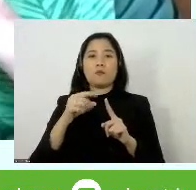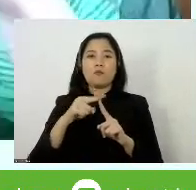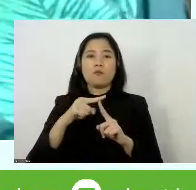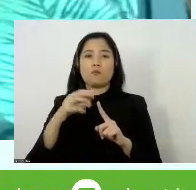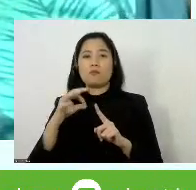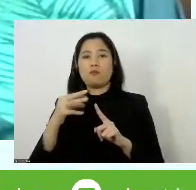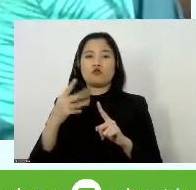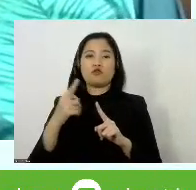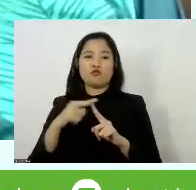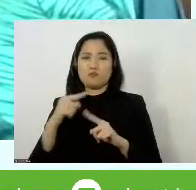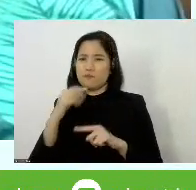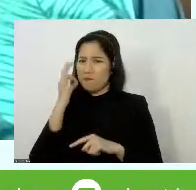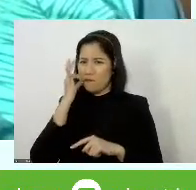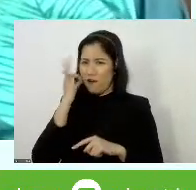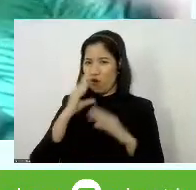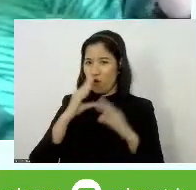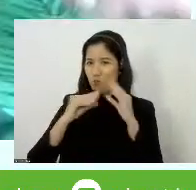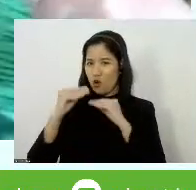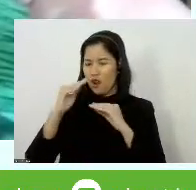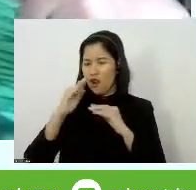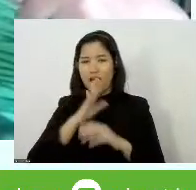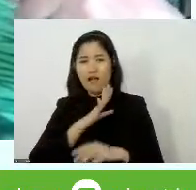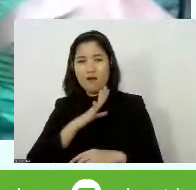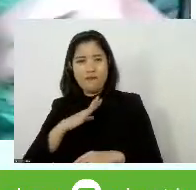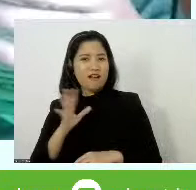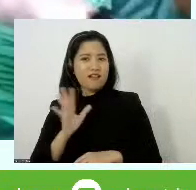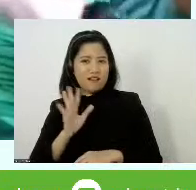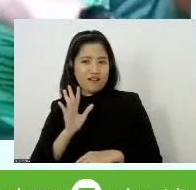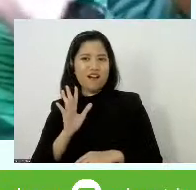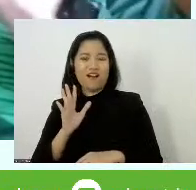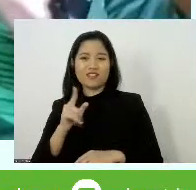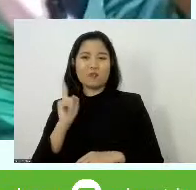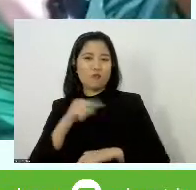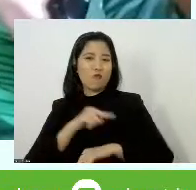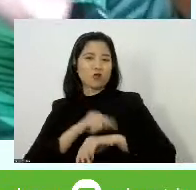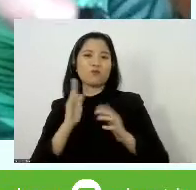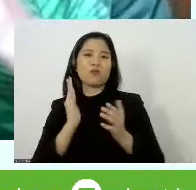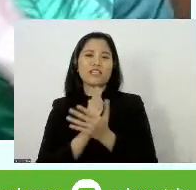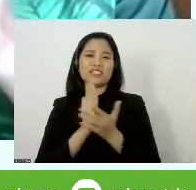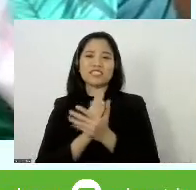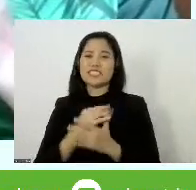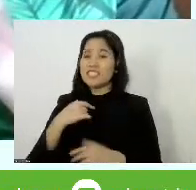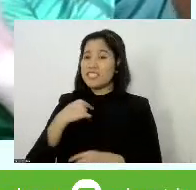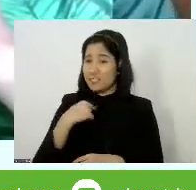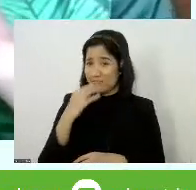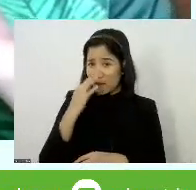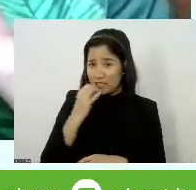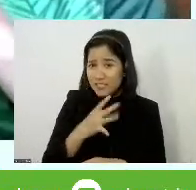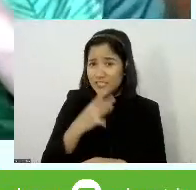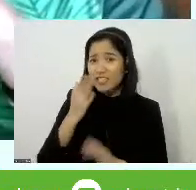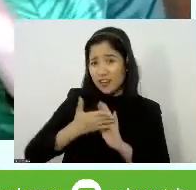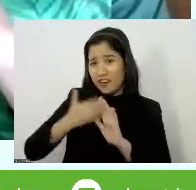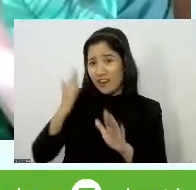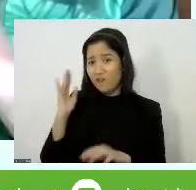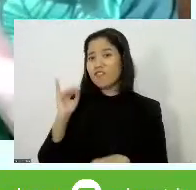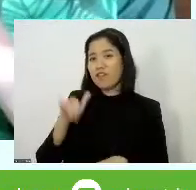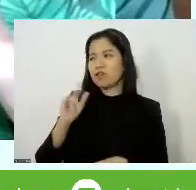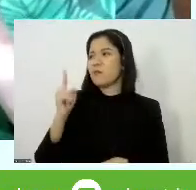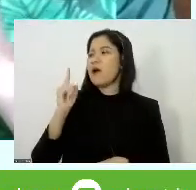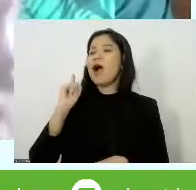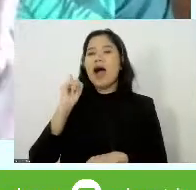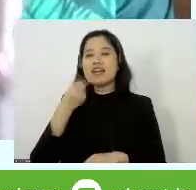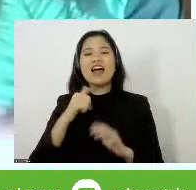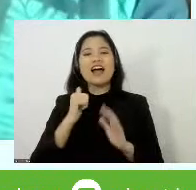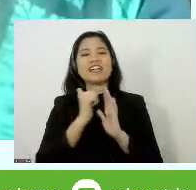lanjut lagi karena keterbatasan waktu sehat-sehat selalu untuk komputer yang Amin Terima kasih saya mohon izin lebih dulu boleh ya bye karena belum ada